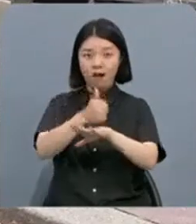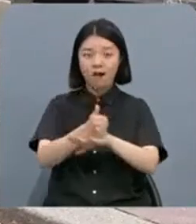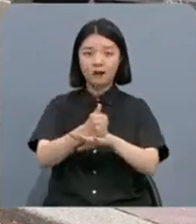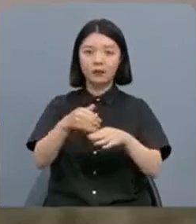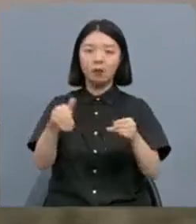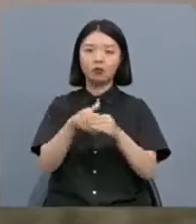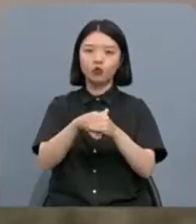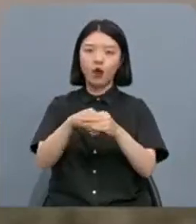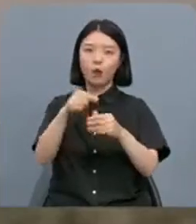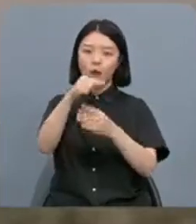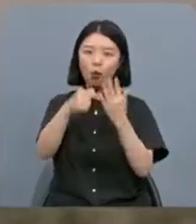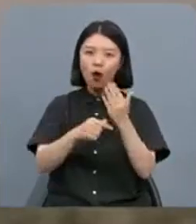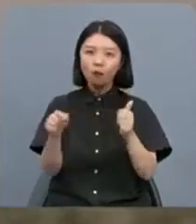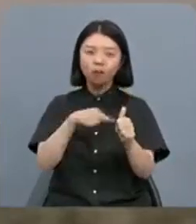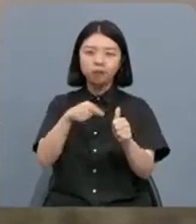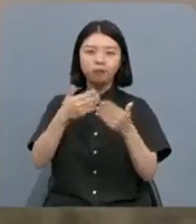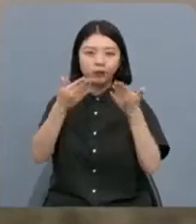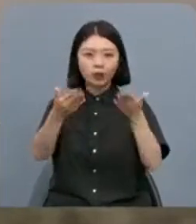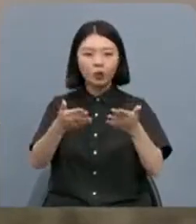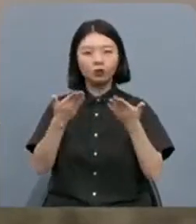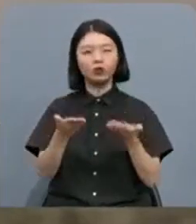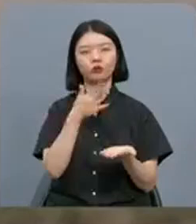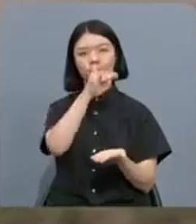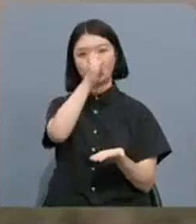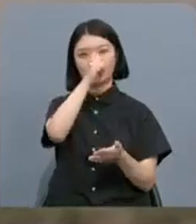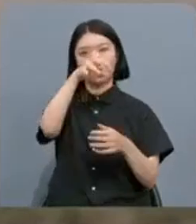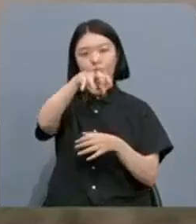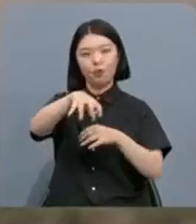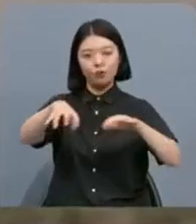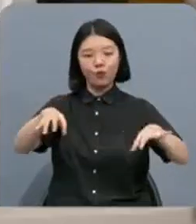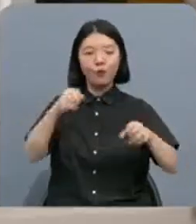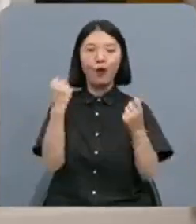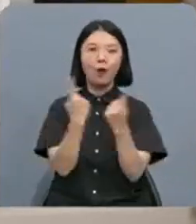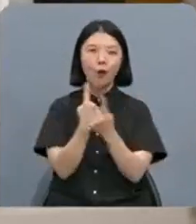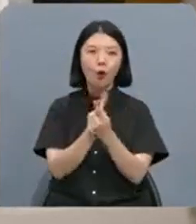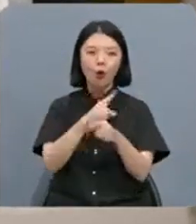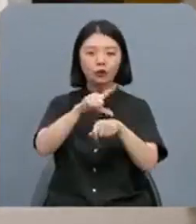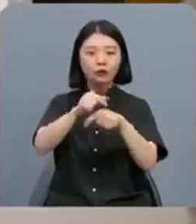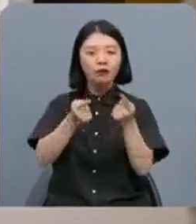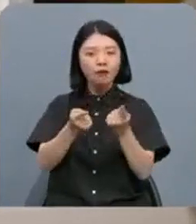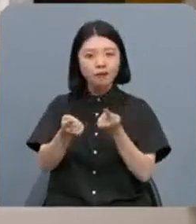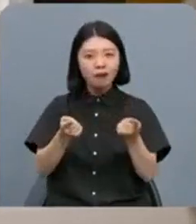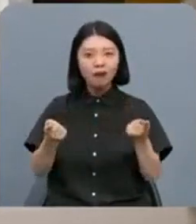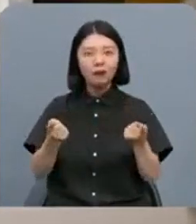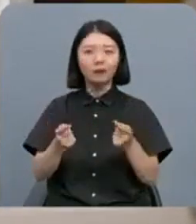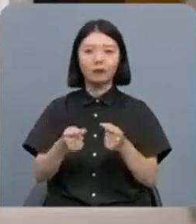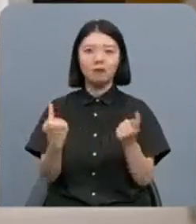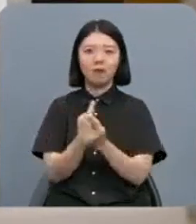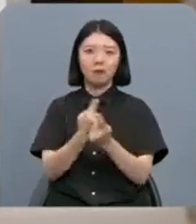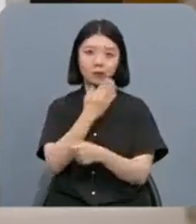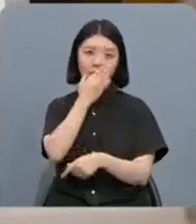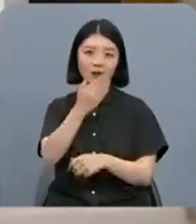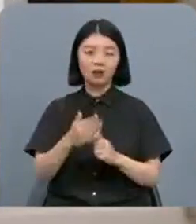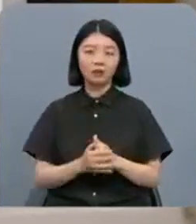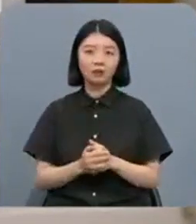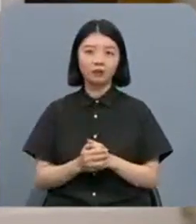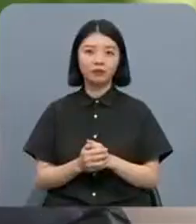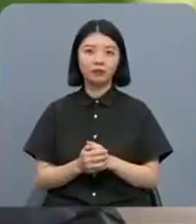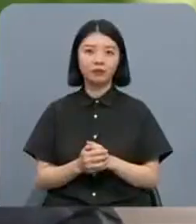문화 광자를 제공하거나 누구나 쉴 수 있는 공간으로 개방하는 등 시간에 따라 용도를 달리하는 겁니다